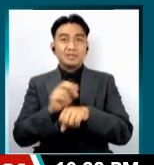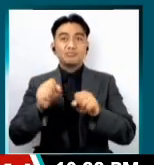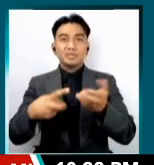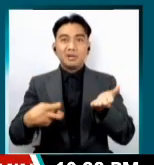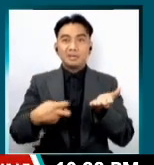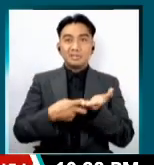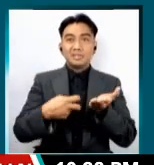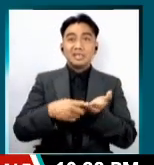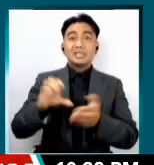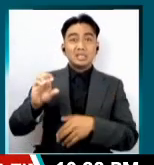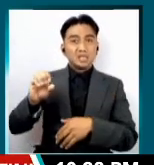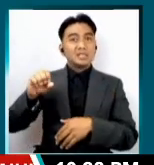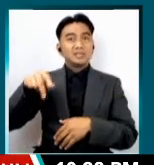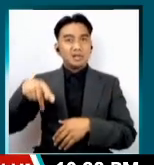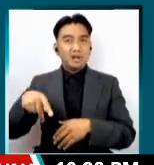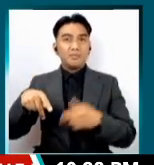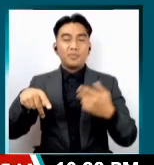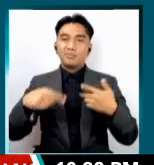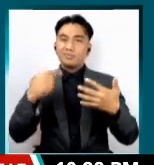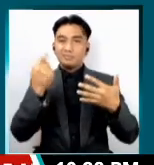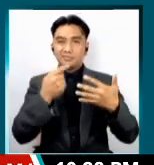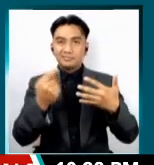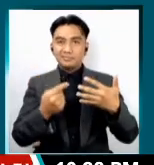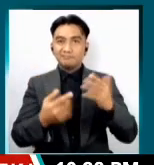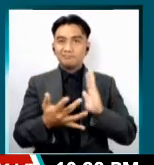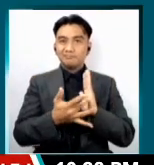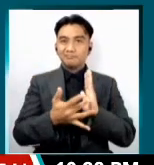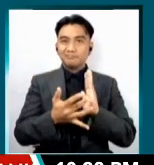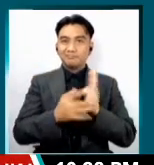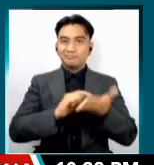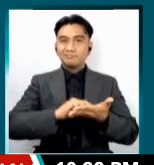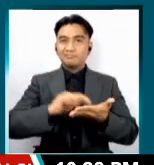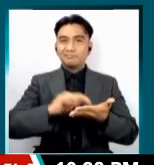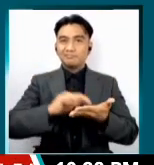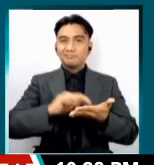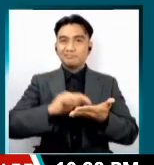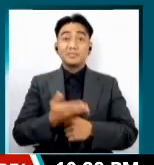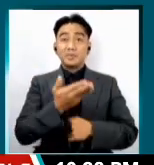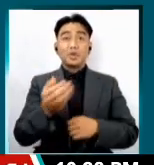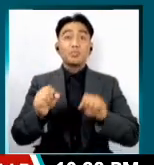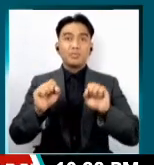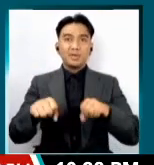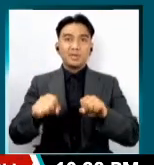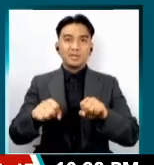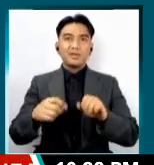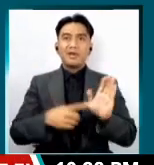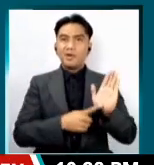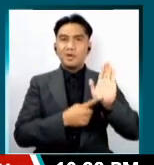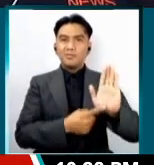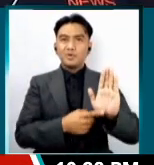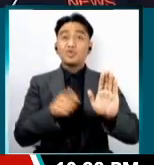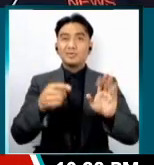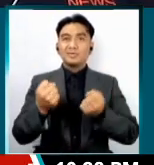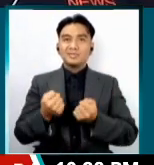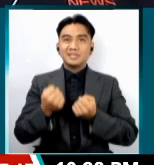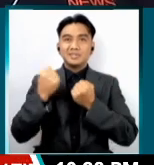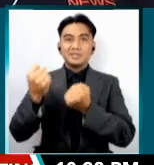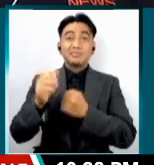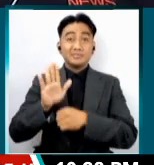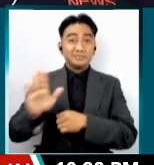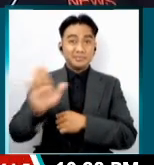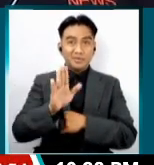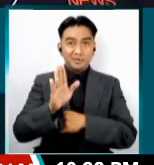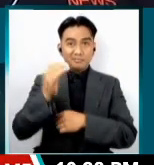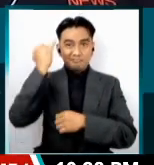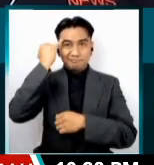pang mga low-power devices. At kayo rin pwedeng ma-feature. Magpasa lang ng videos nyo with your own invention. Nakita namin